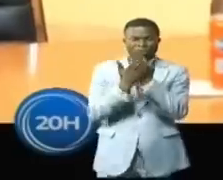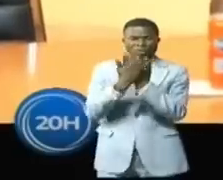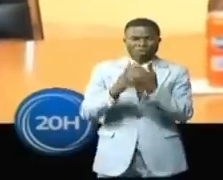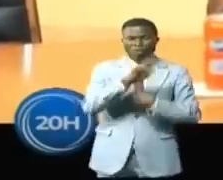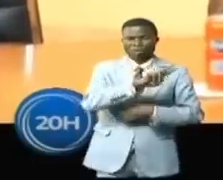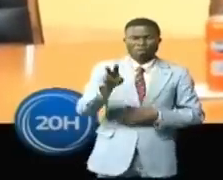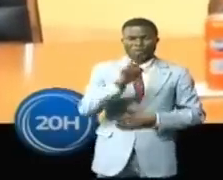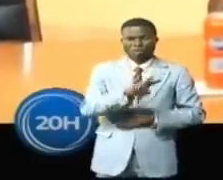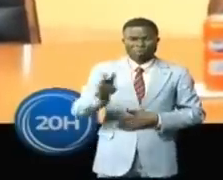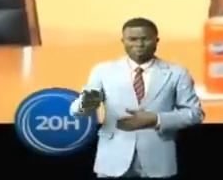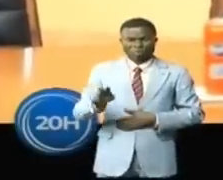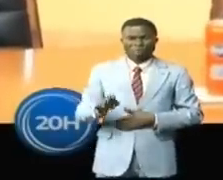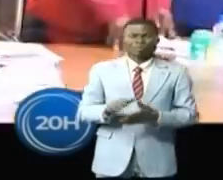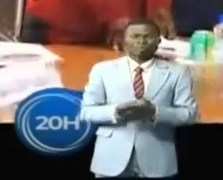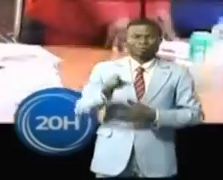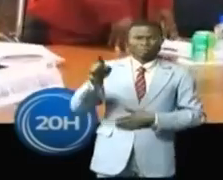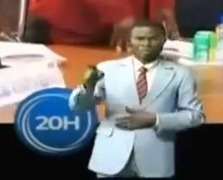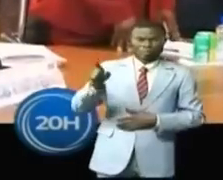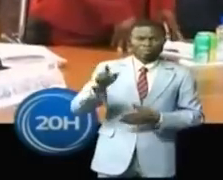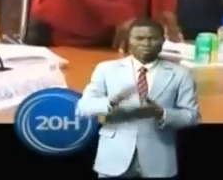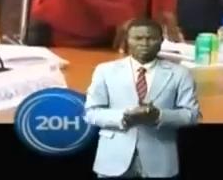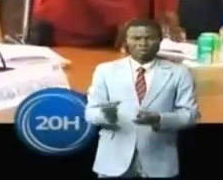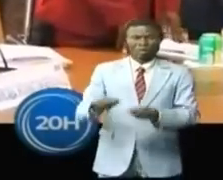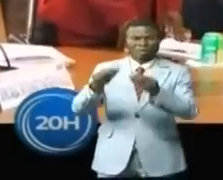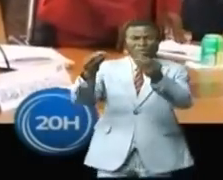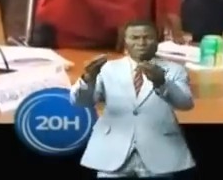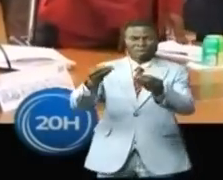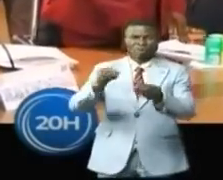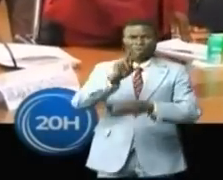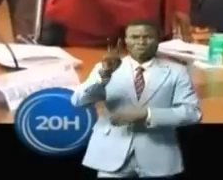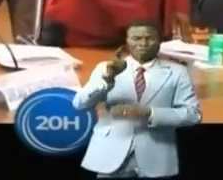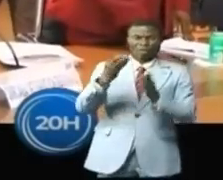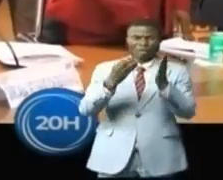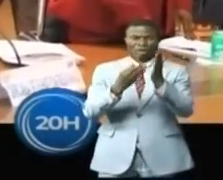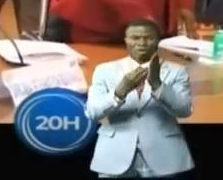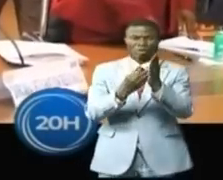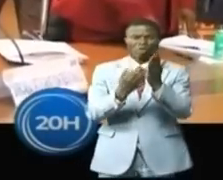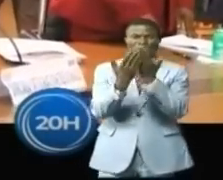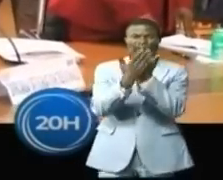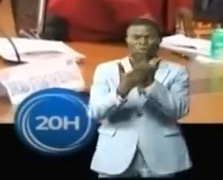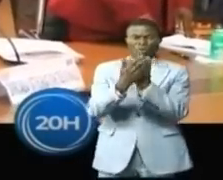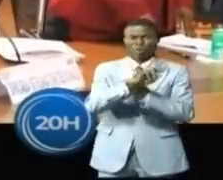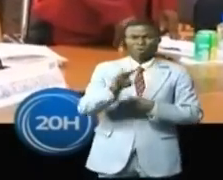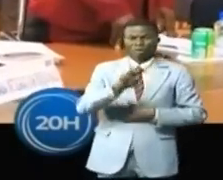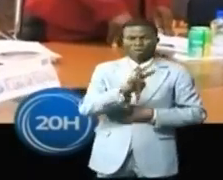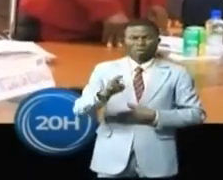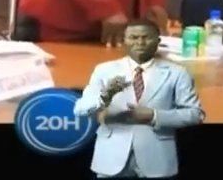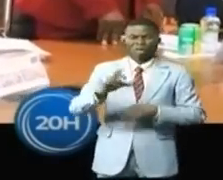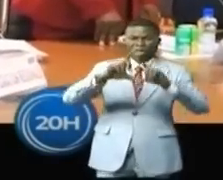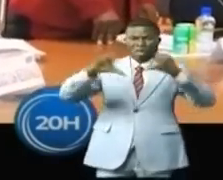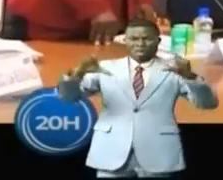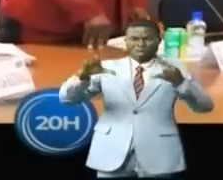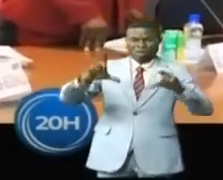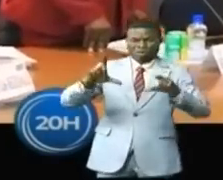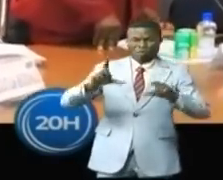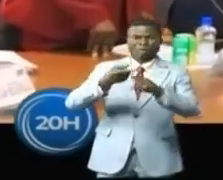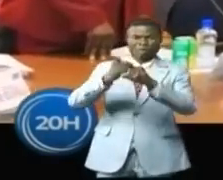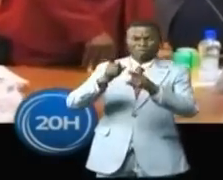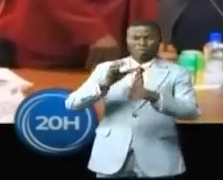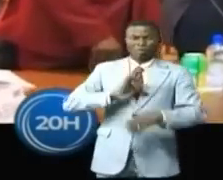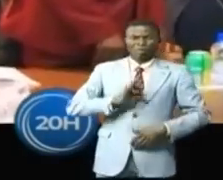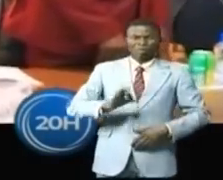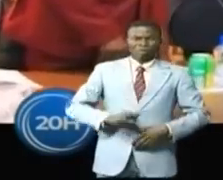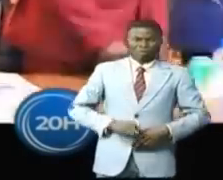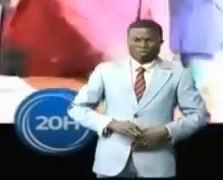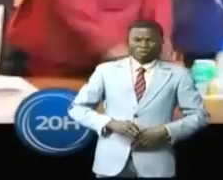2022. Didier Mazenga Mukanzu, qui a remis vendredi 8 juillet 2022, les invitations du chef de l'État congolais